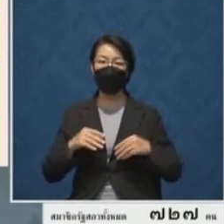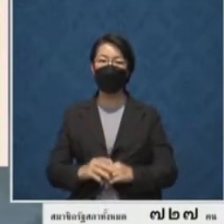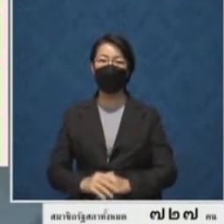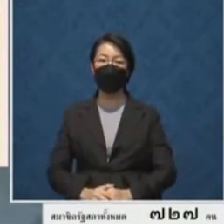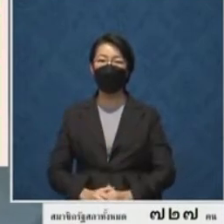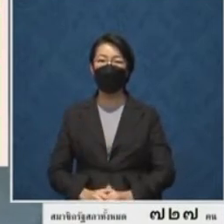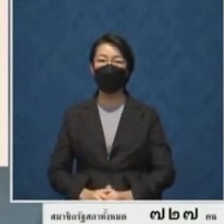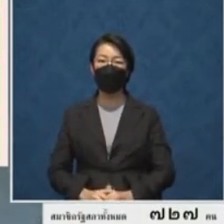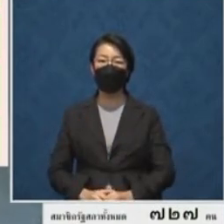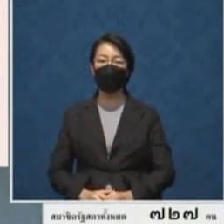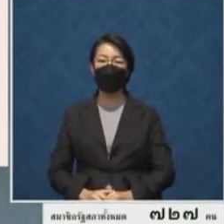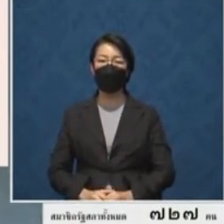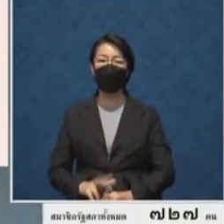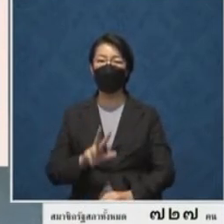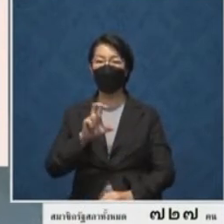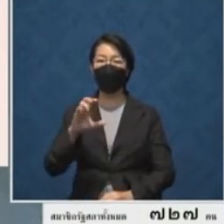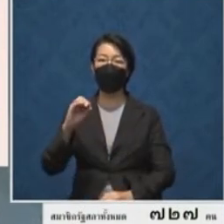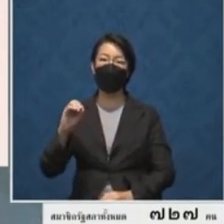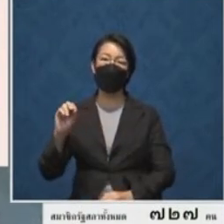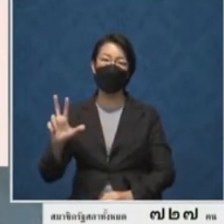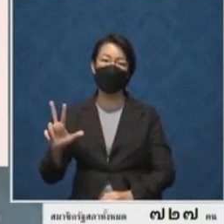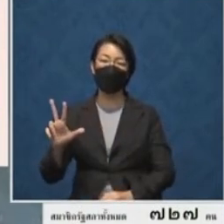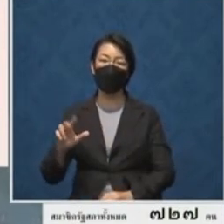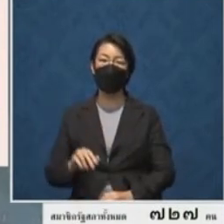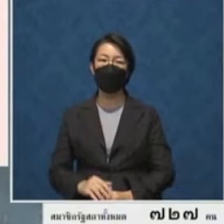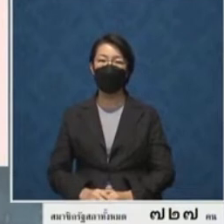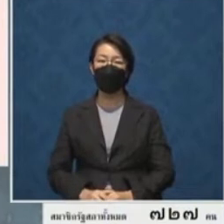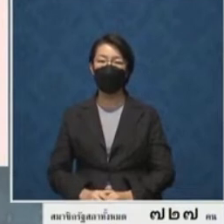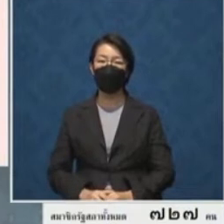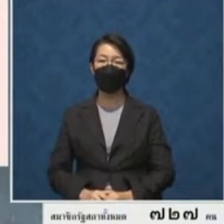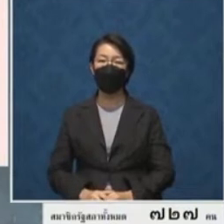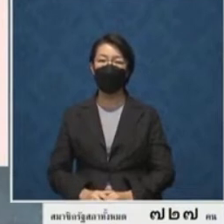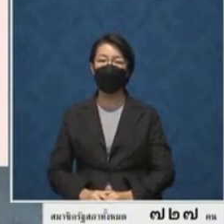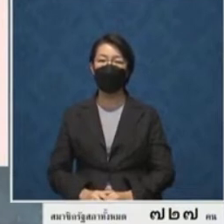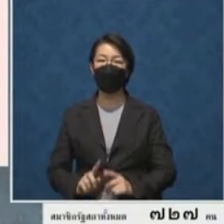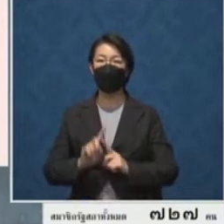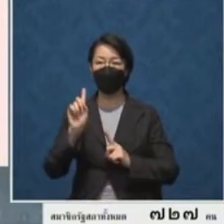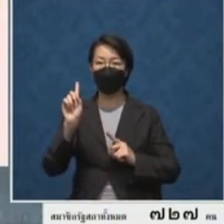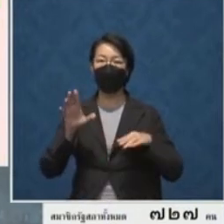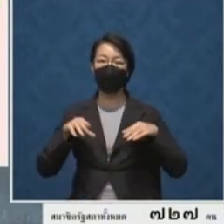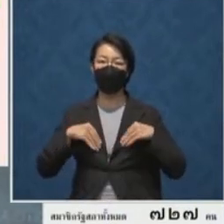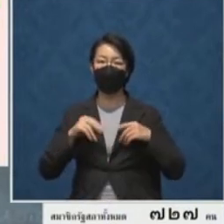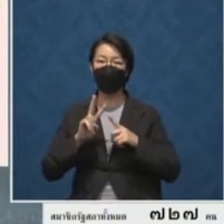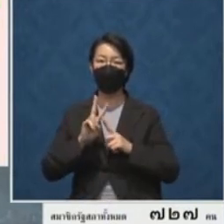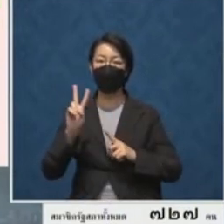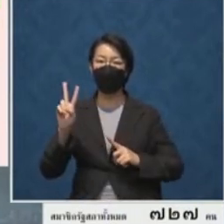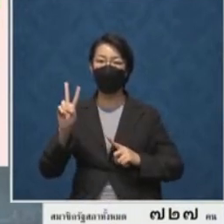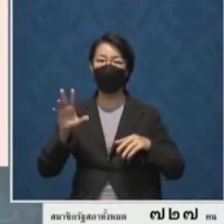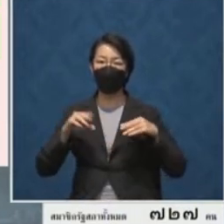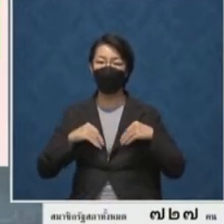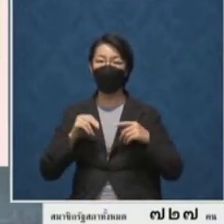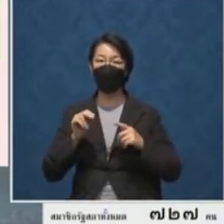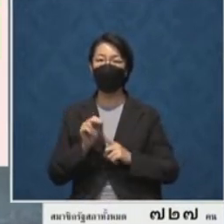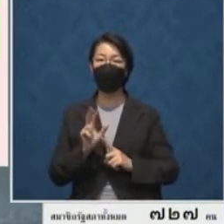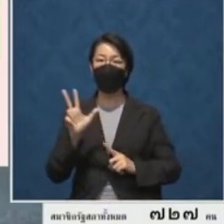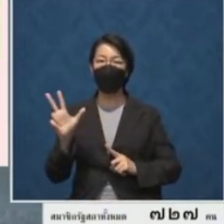303นายประเสริฐจันทละลวงทอง 1รับหลักการ2รับหลักการ3รับหลัก